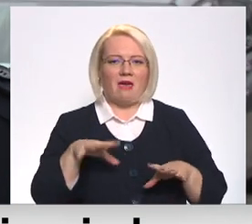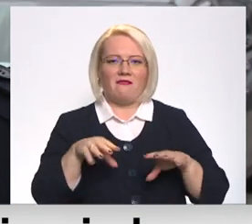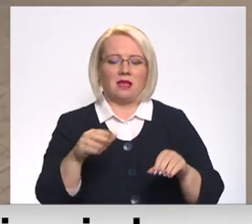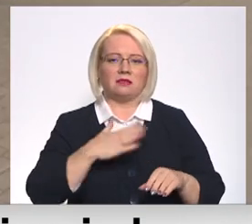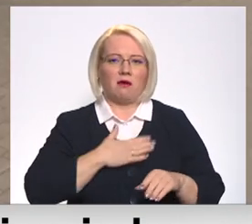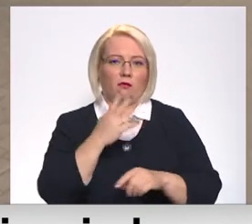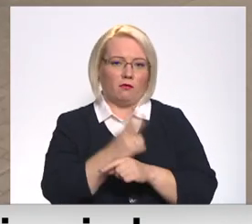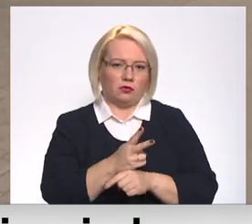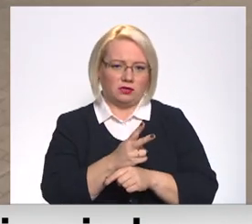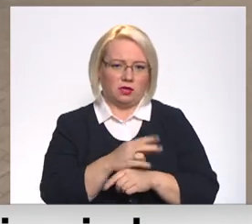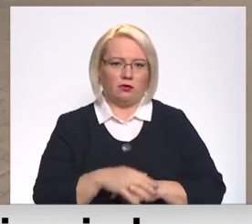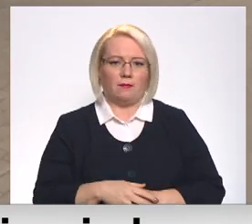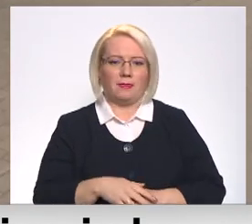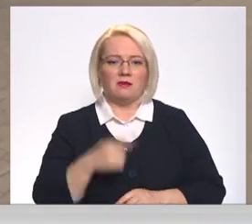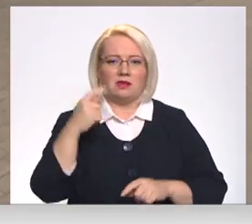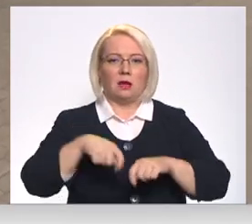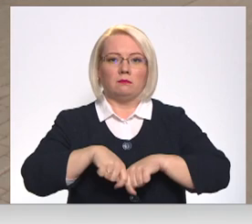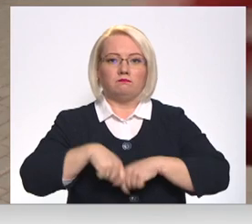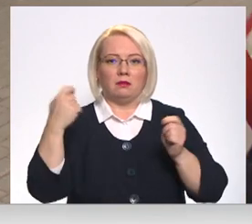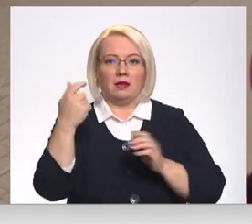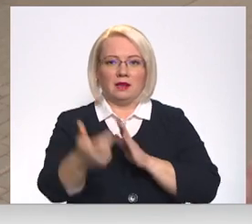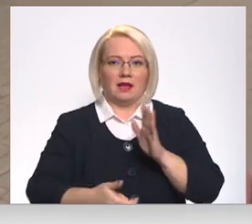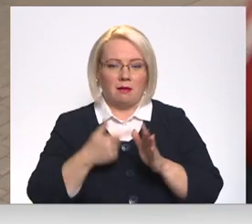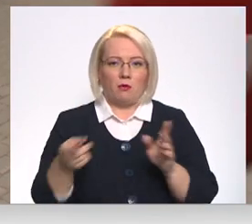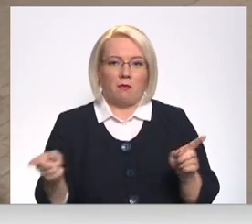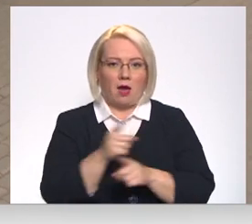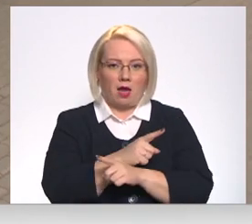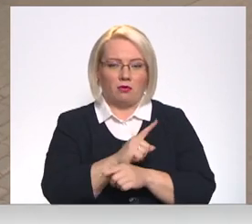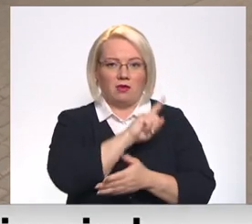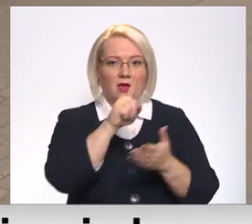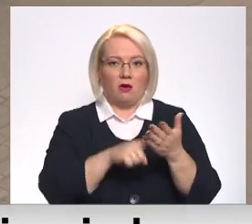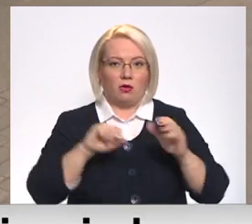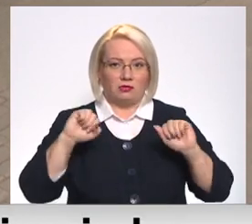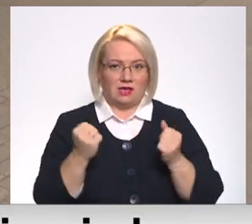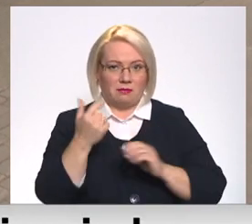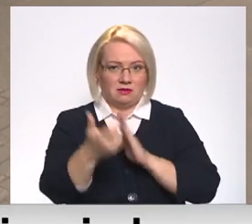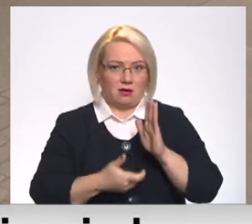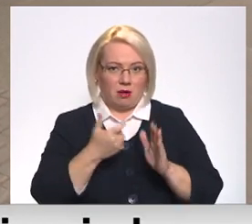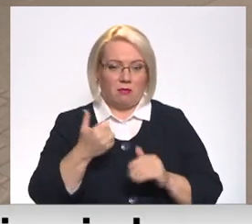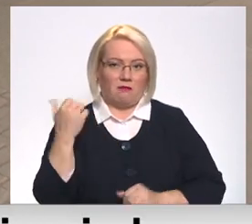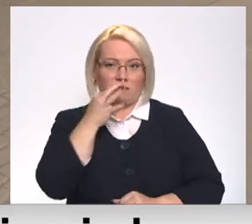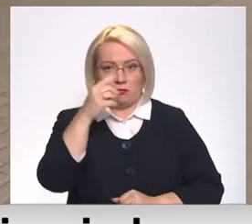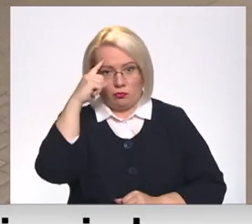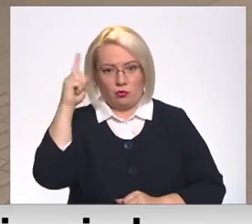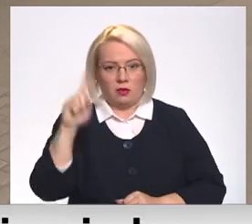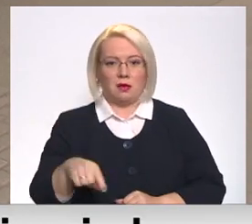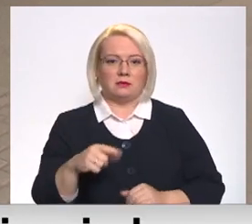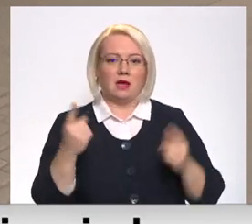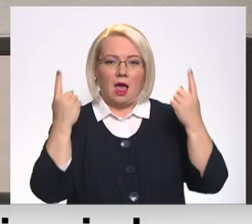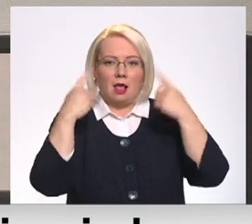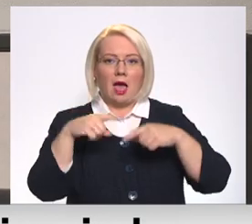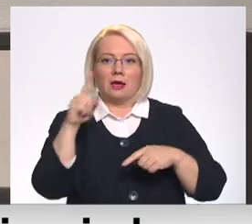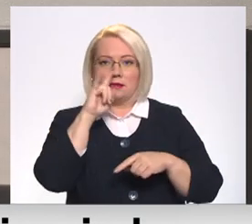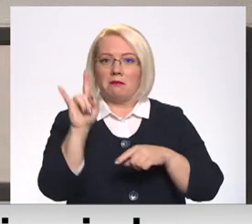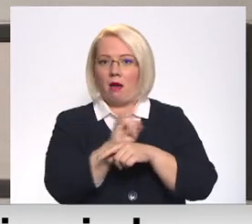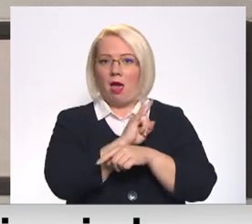funkciju. Pārāvu riepu un tāpēc es mainu viņus. Bet tad uz ziemas riepām, ja? Protams. Nu, laiks mums ir